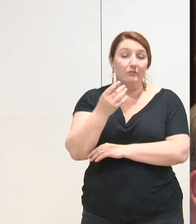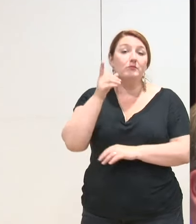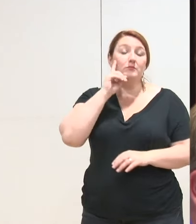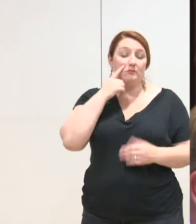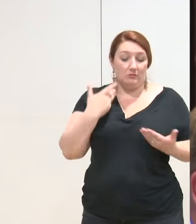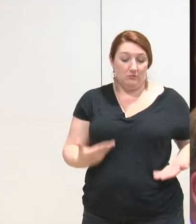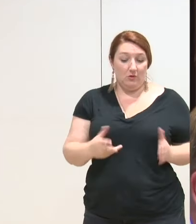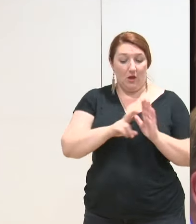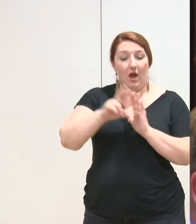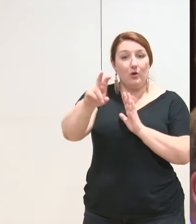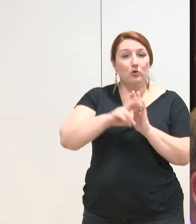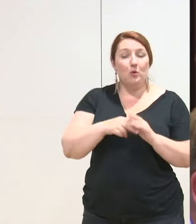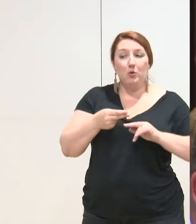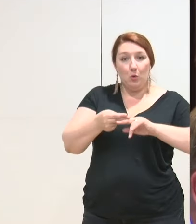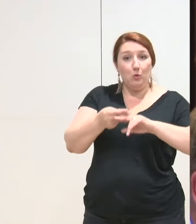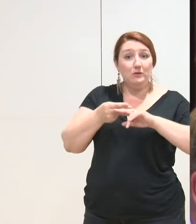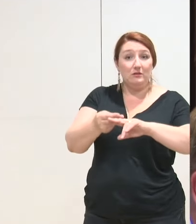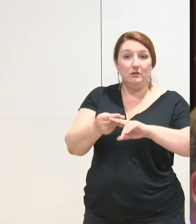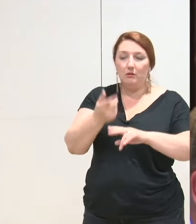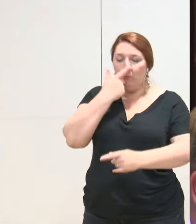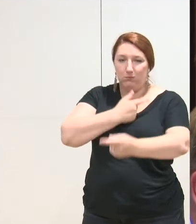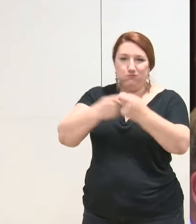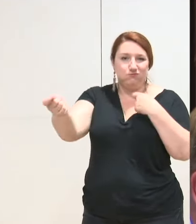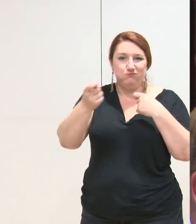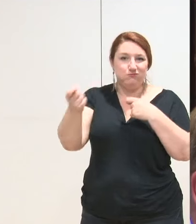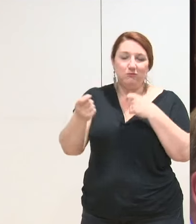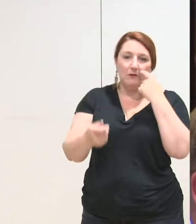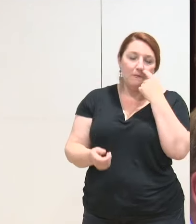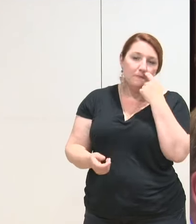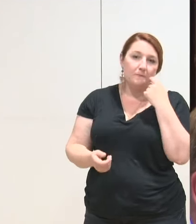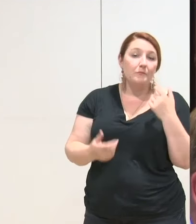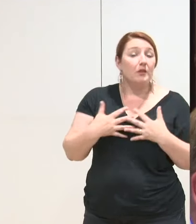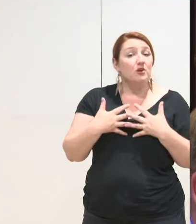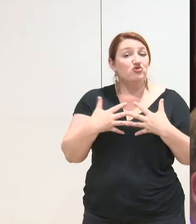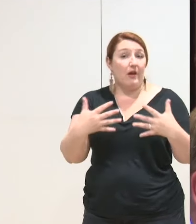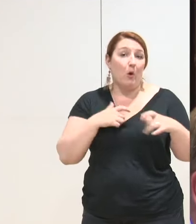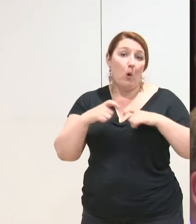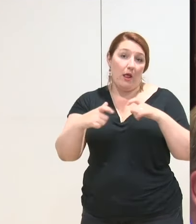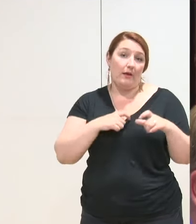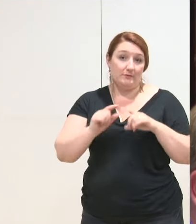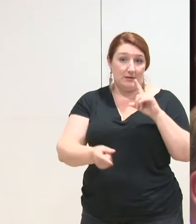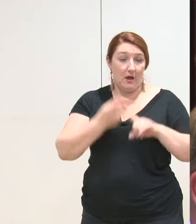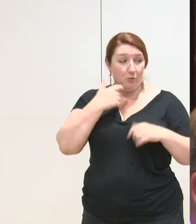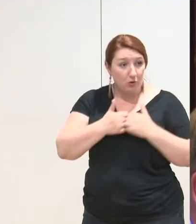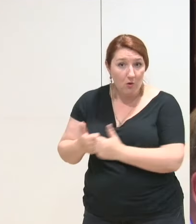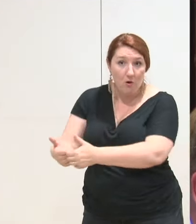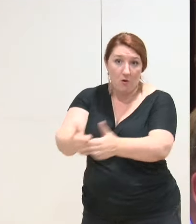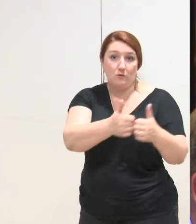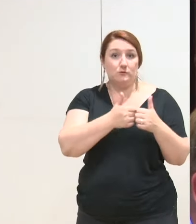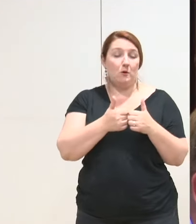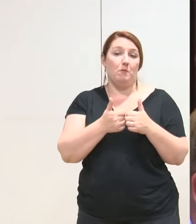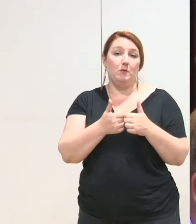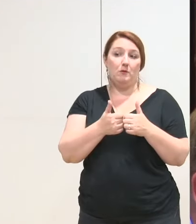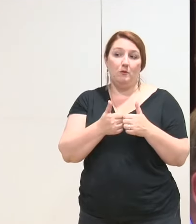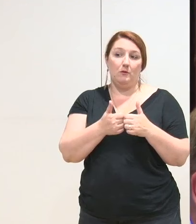cet outil là est totalement impensable n'avons-nous pas mes chers collègues à regarder ensemble